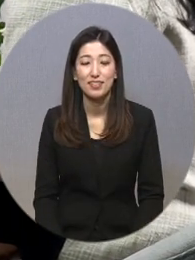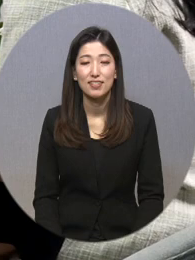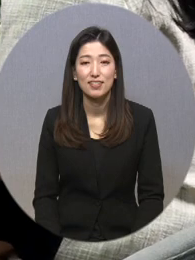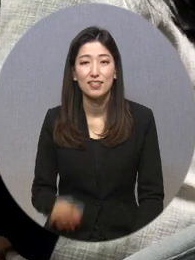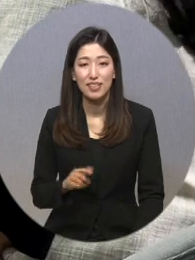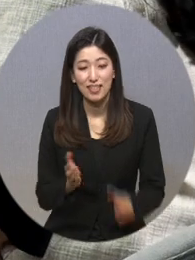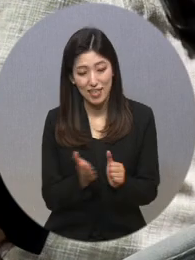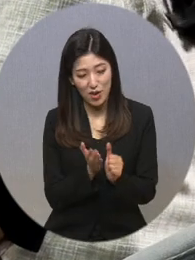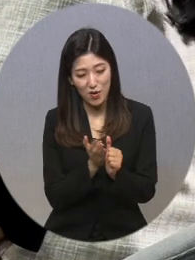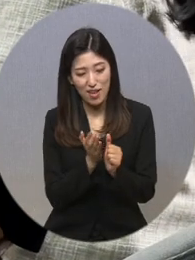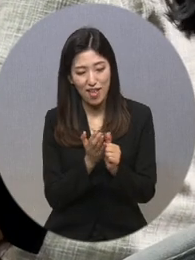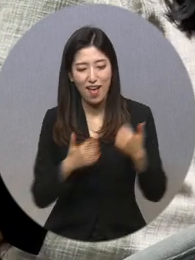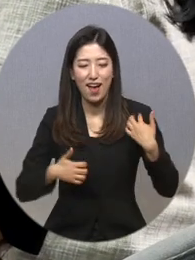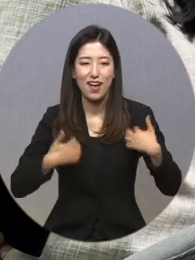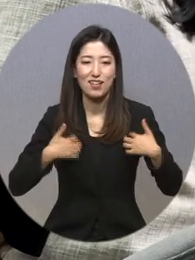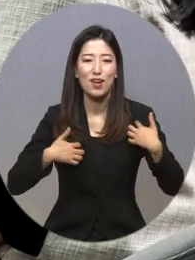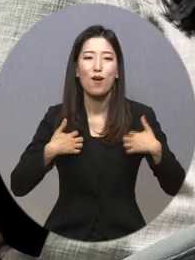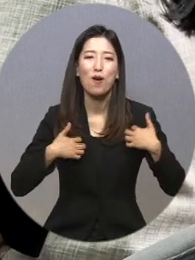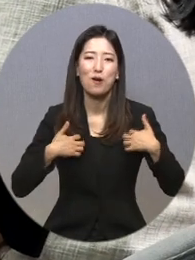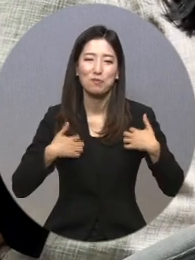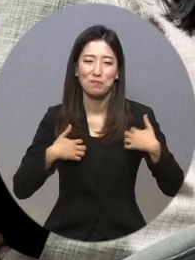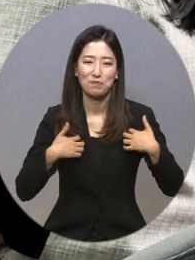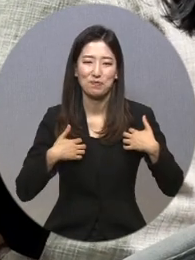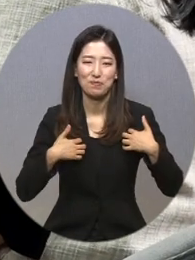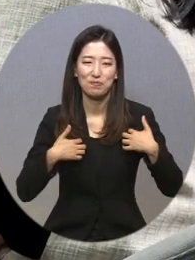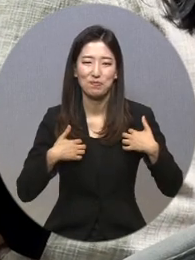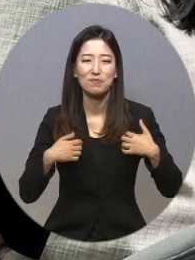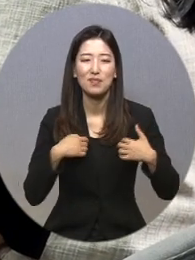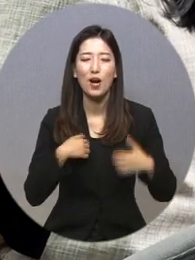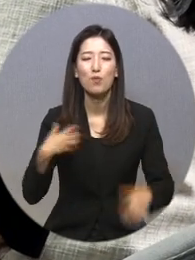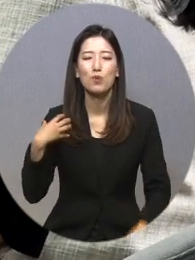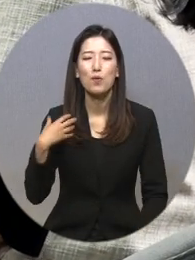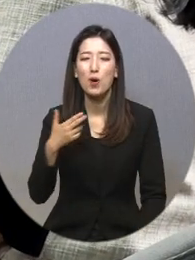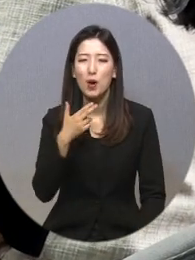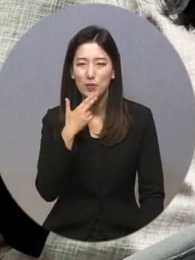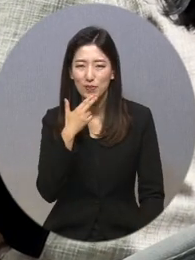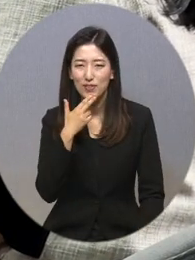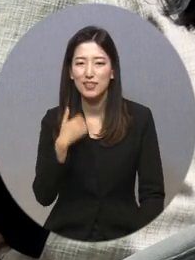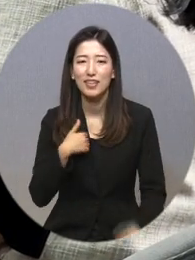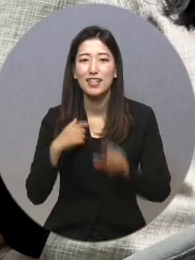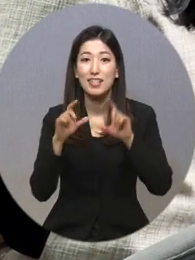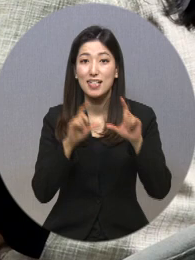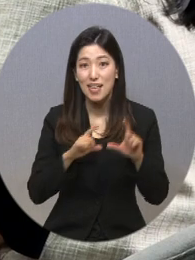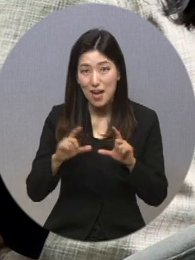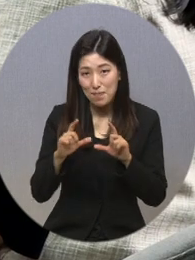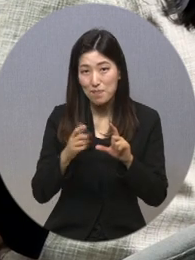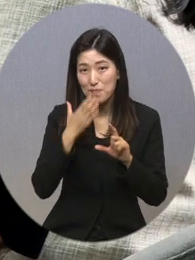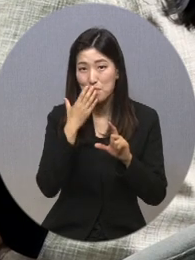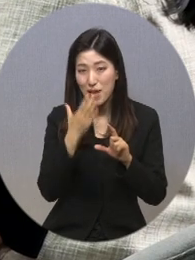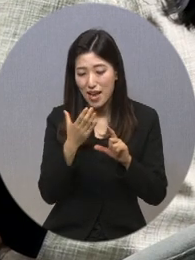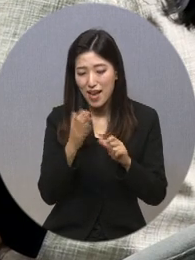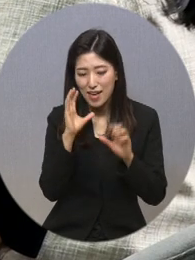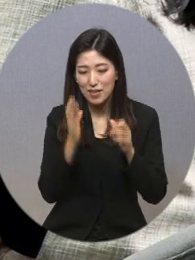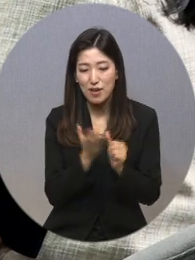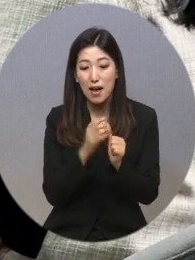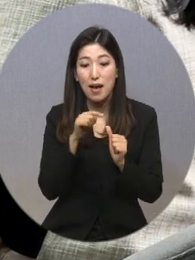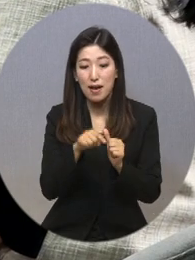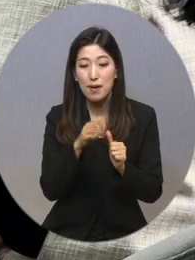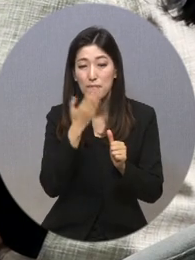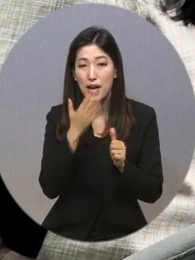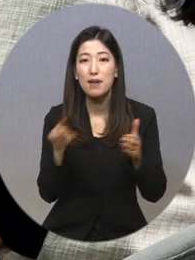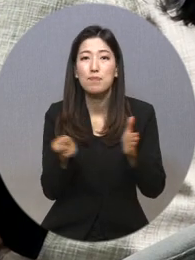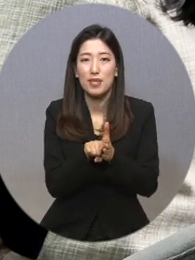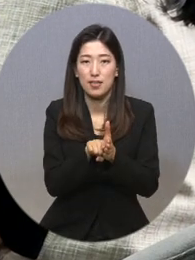그 즐거움을 내가 부담 없이 내 삶 속에서 실천해갈 수 있다라고 하는 그 믿음이 있을